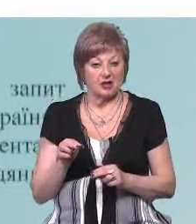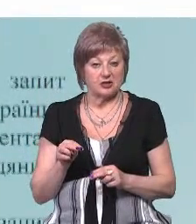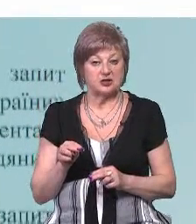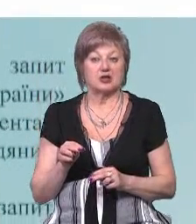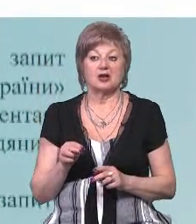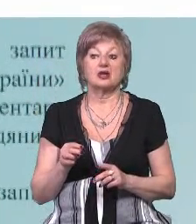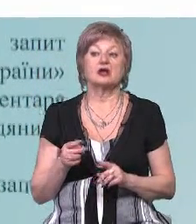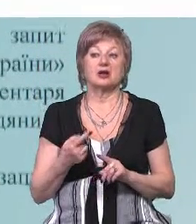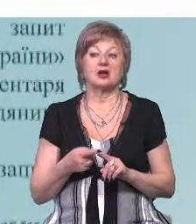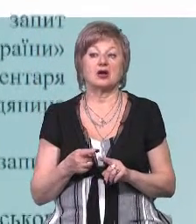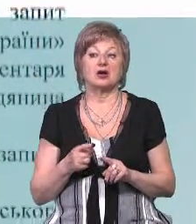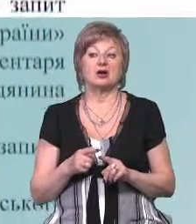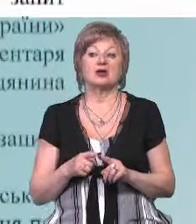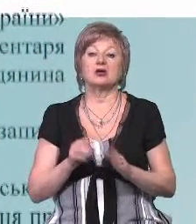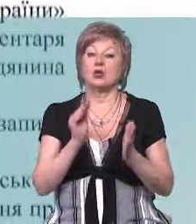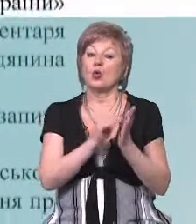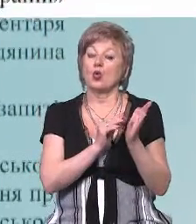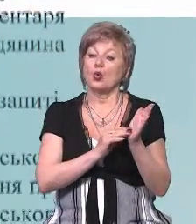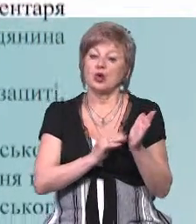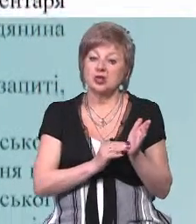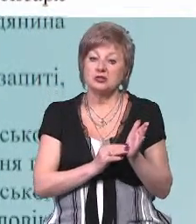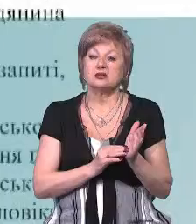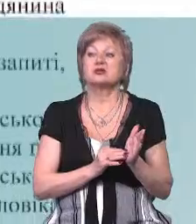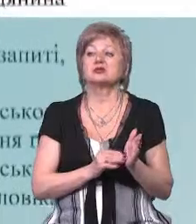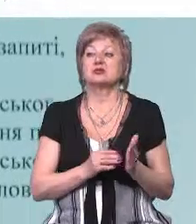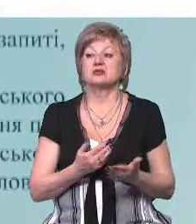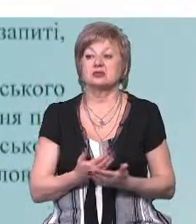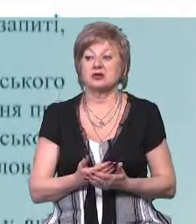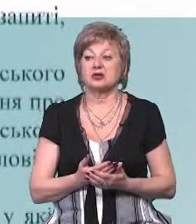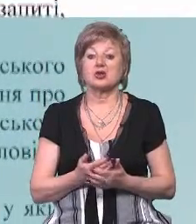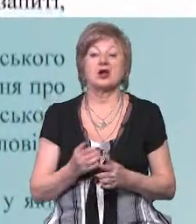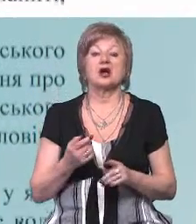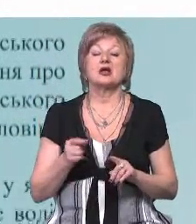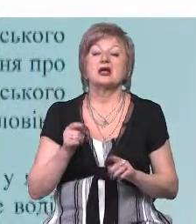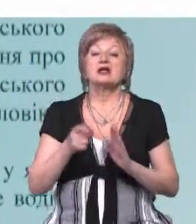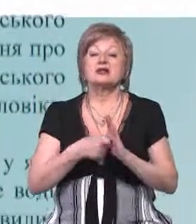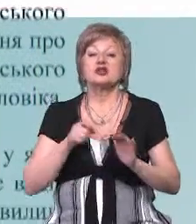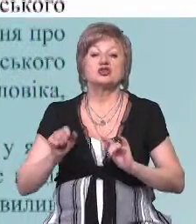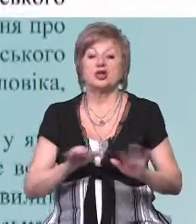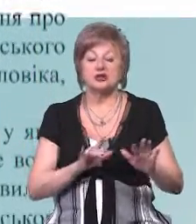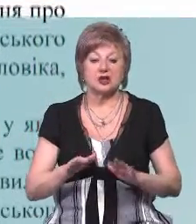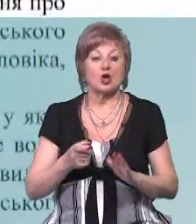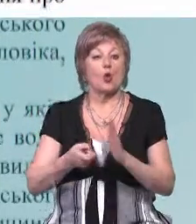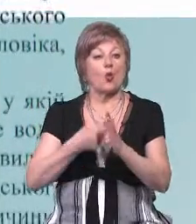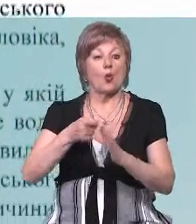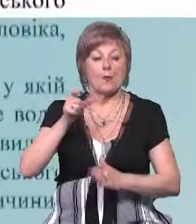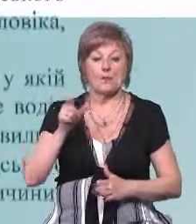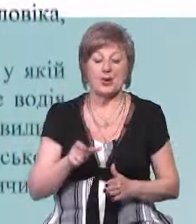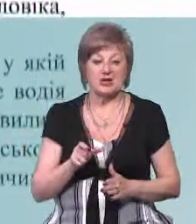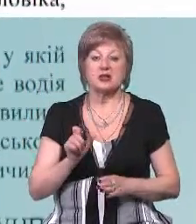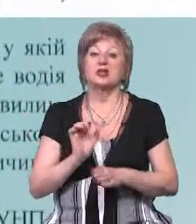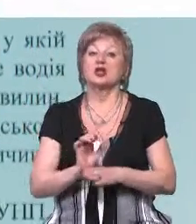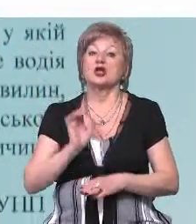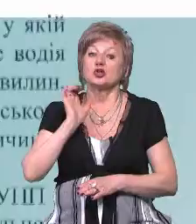Олександрівського відділку поліції у вказаному кримінальному провадженні виконані необхідні слідчі дії, а саме допитання особи, призначено експертизу,